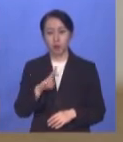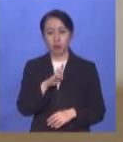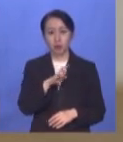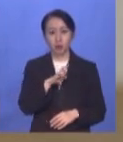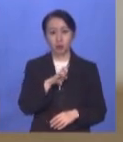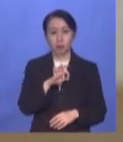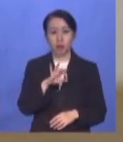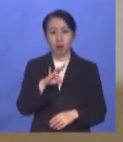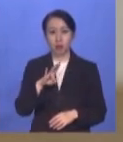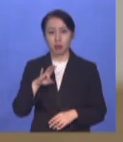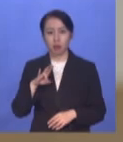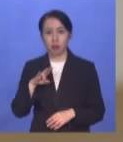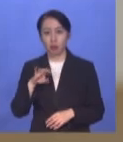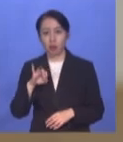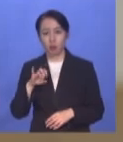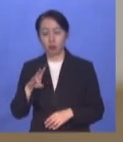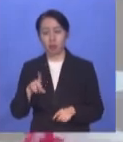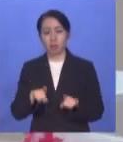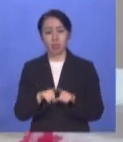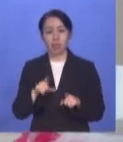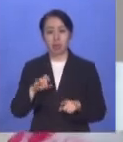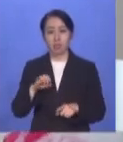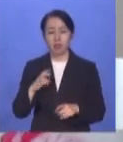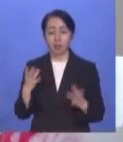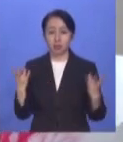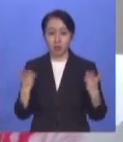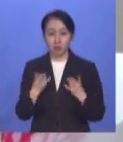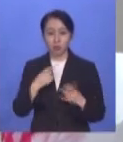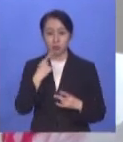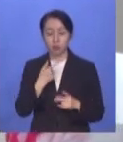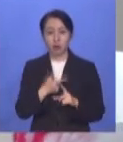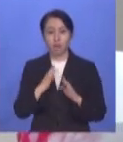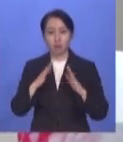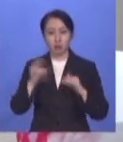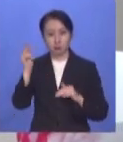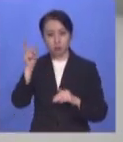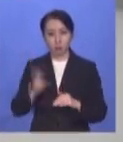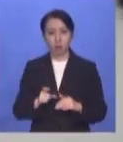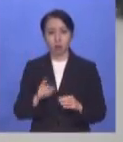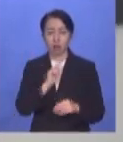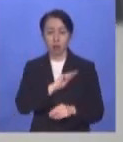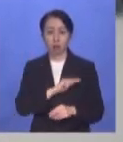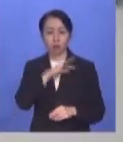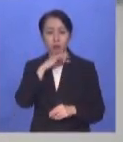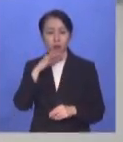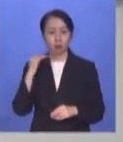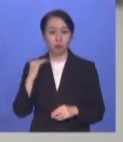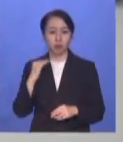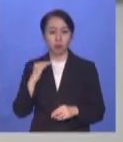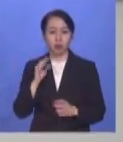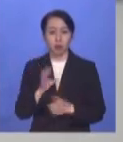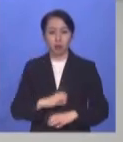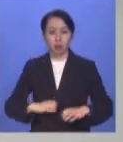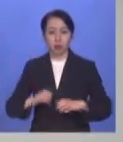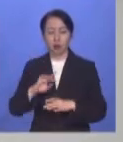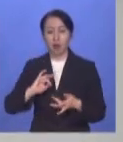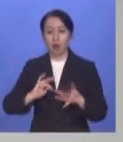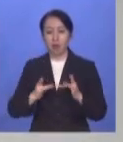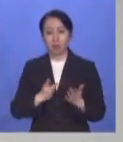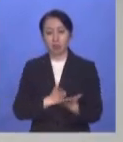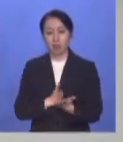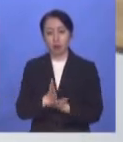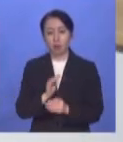биатлон и также эстафета. Необходимо отметить, что во дворце школьников действует множество кружков